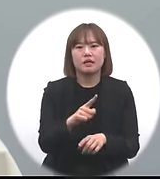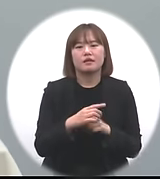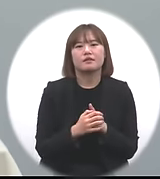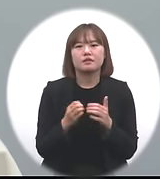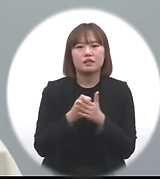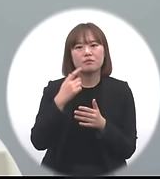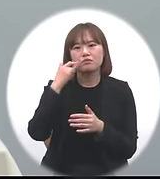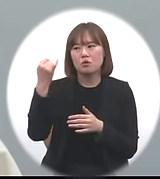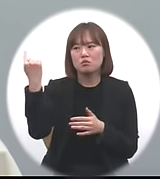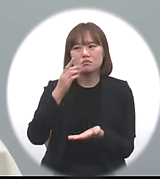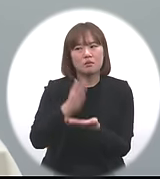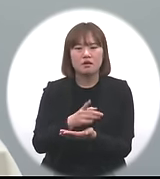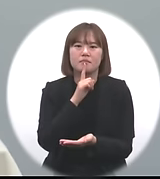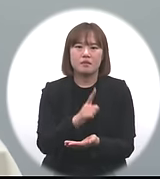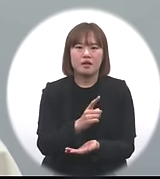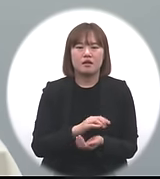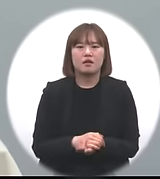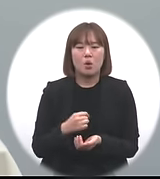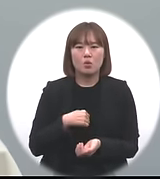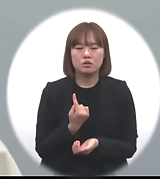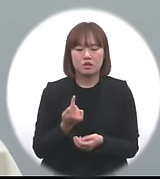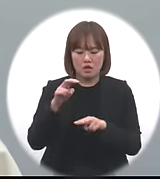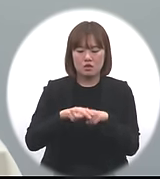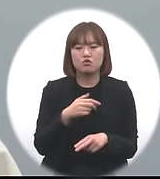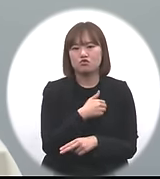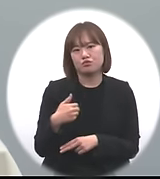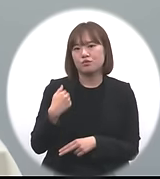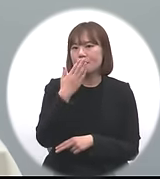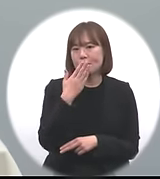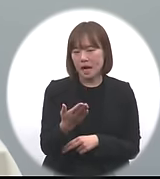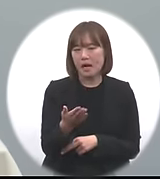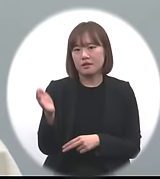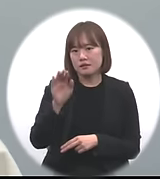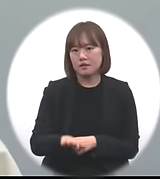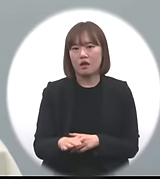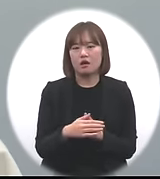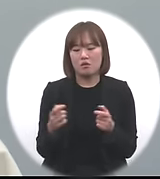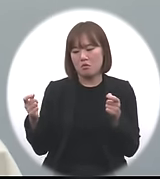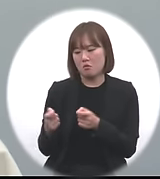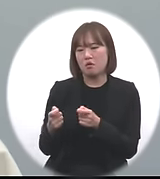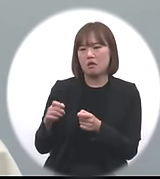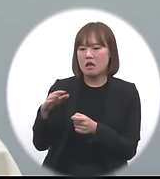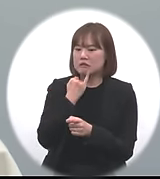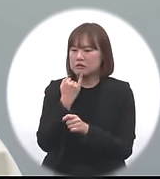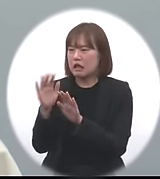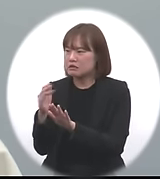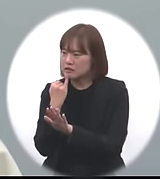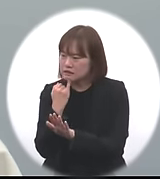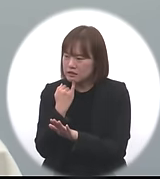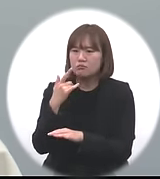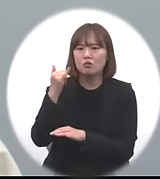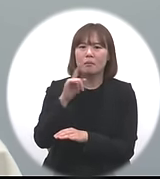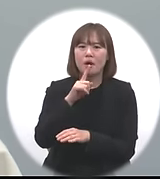보호자분 들어오시지 말라고 하는 거예요. 얘는 혼자 앉아서 충분히 치료받을 수 있는 마음가짐 돼 있는데 옆에 와가지고 괜찮아 괜찮아 괜찮아, 그